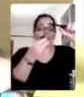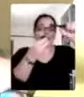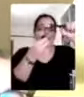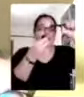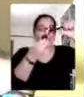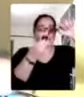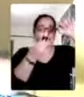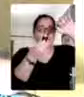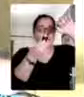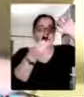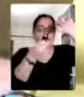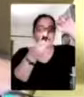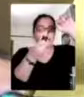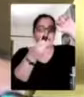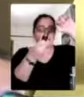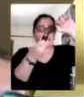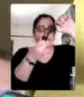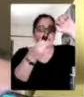Aha.